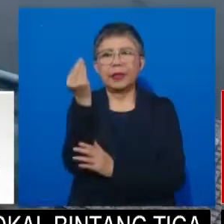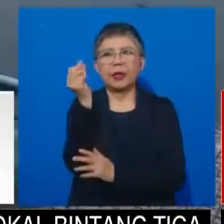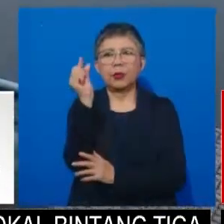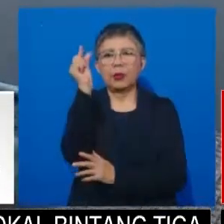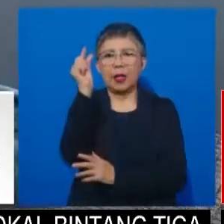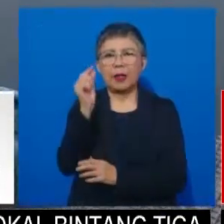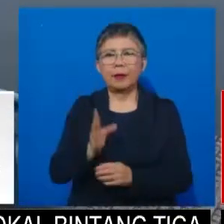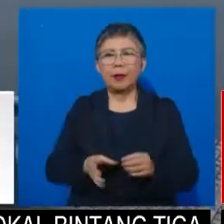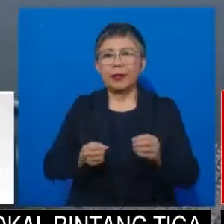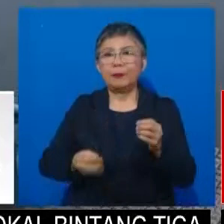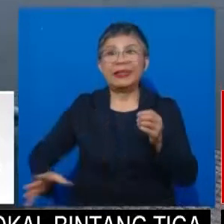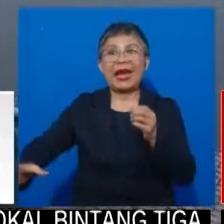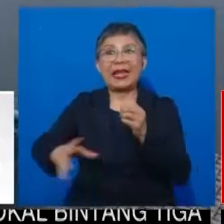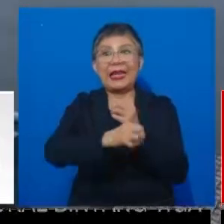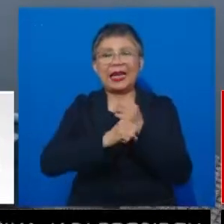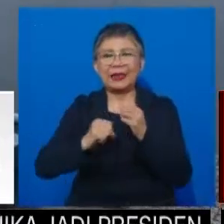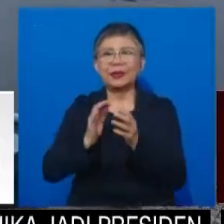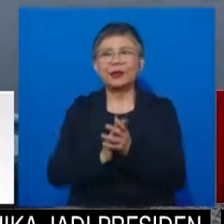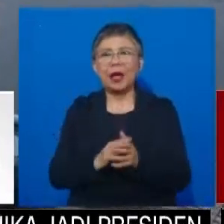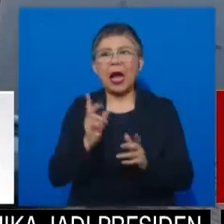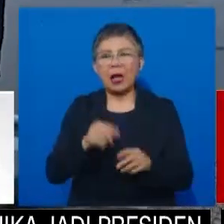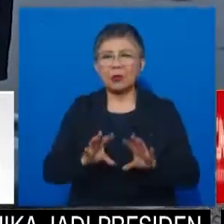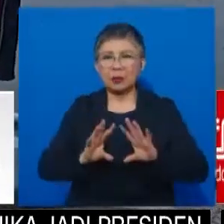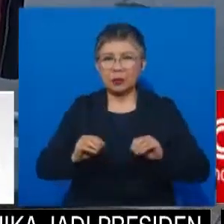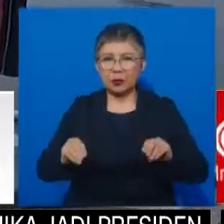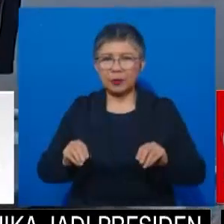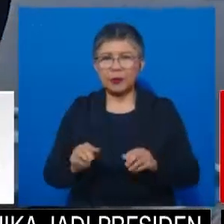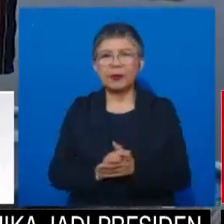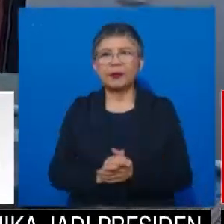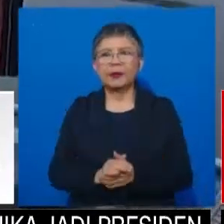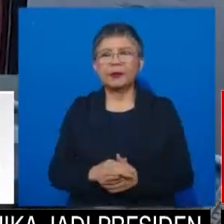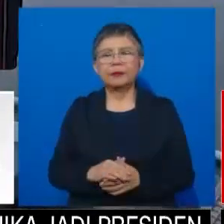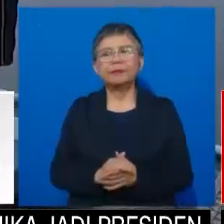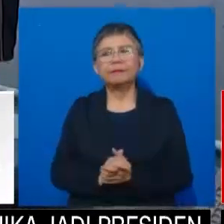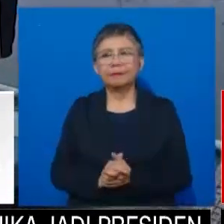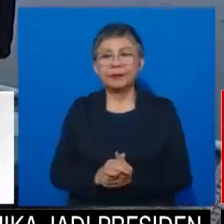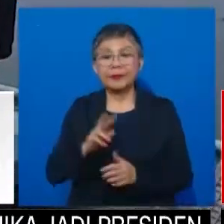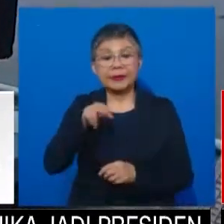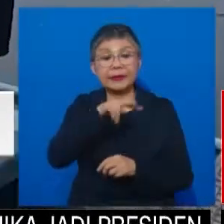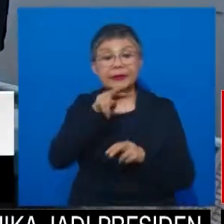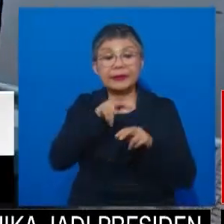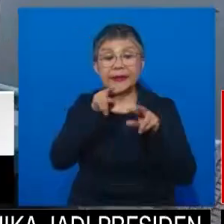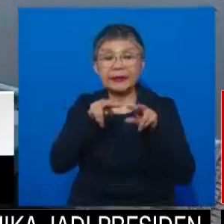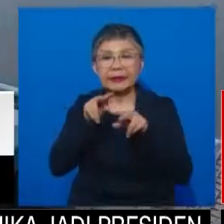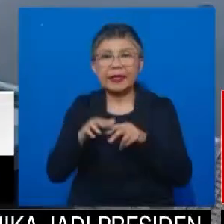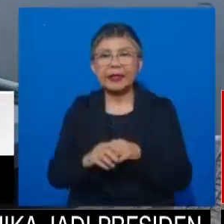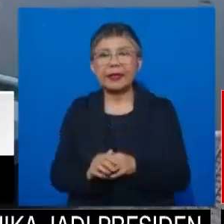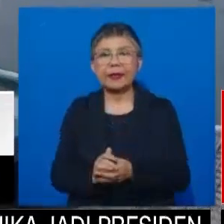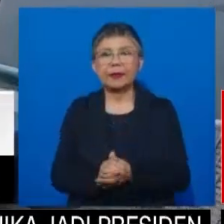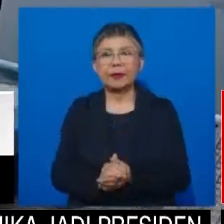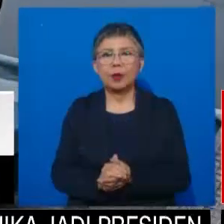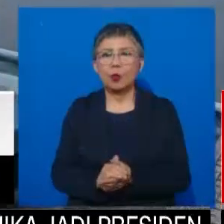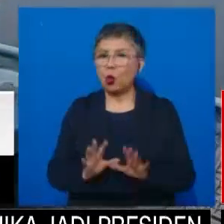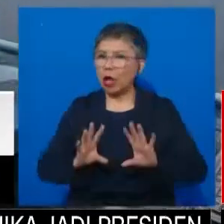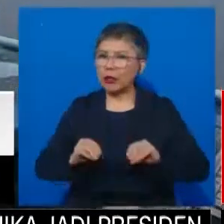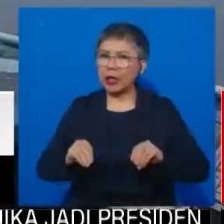01 Penjaringan Jakarta Utara, harus kembali bekerja seperti hari biasanya. Tidak seperti layaknya